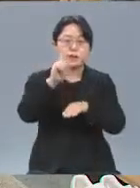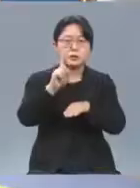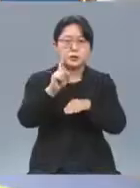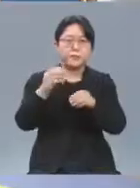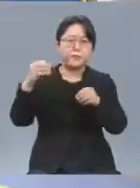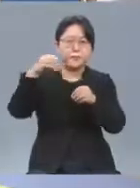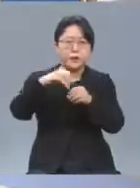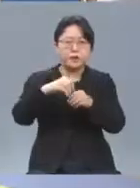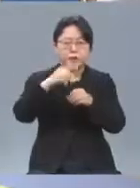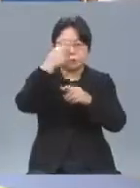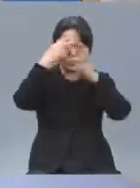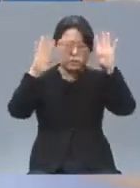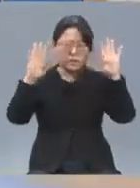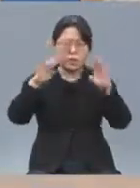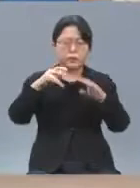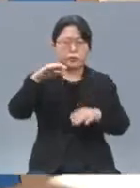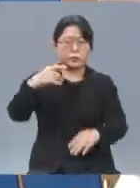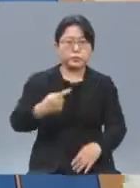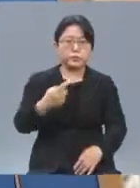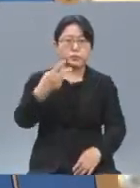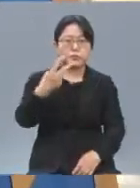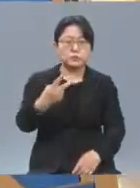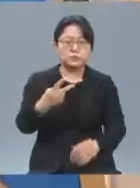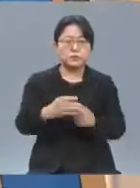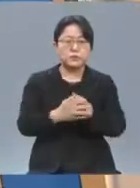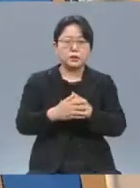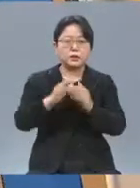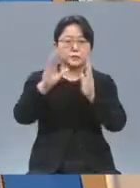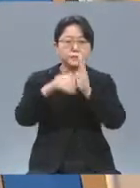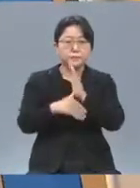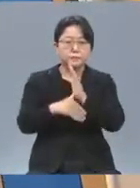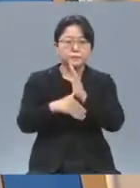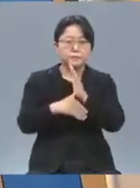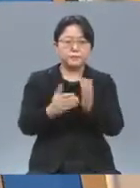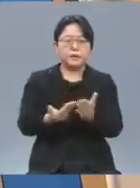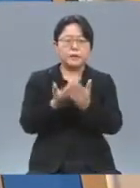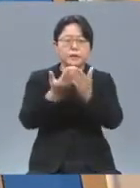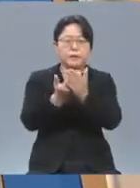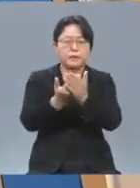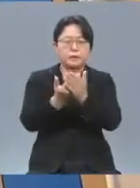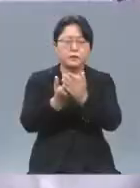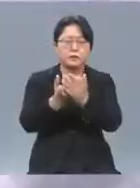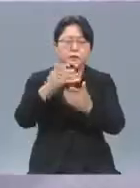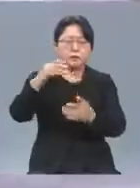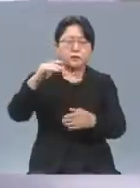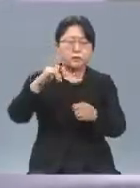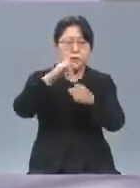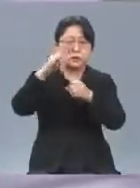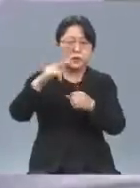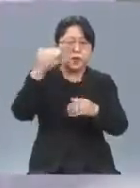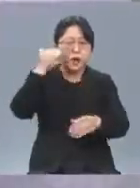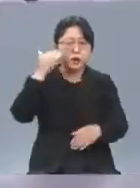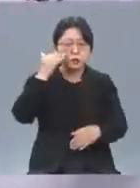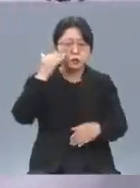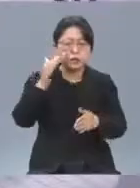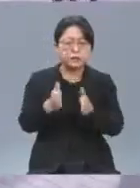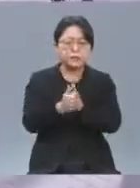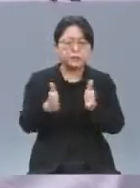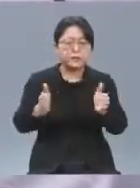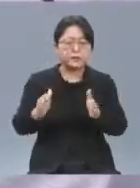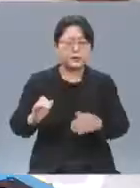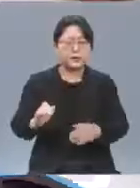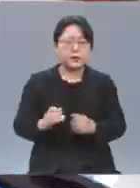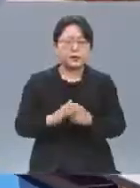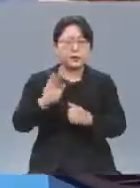몸을 실은 조선대 스텝큐브2. 세계적으로 폭풍성장한 큐브 위성에 한국 시장 개막을 알리는